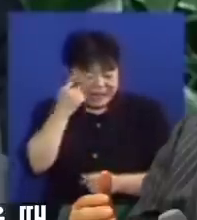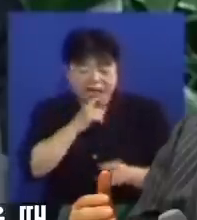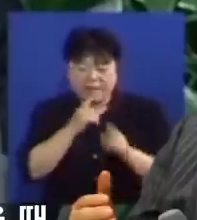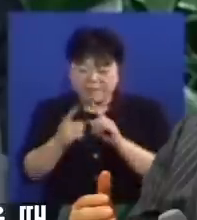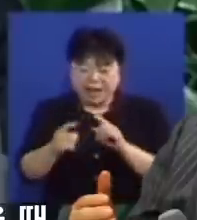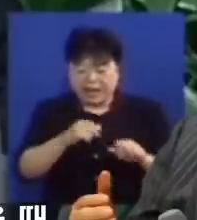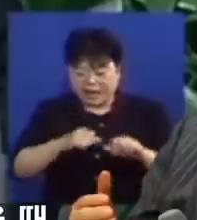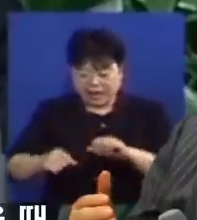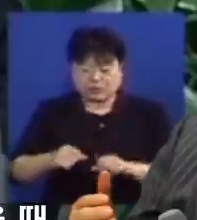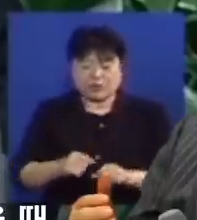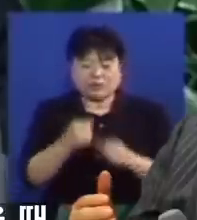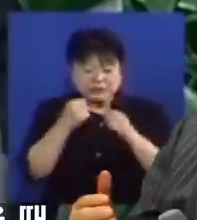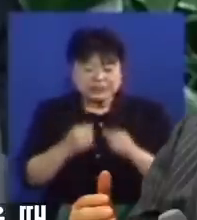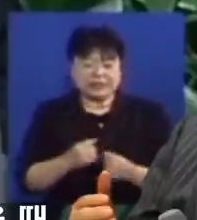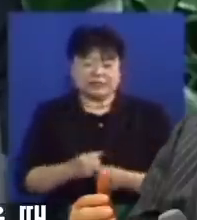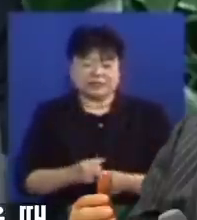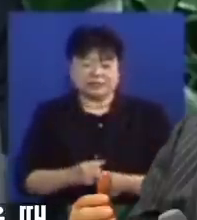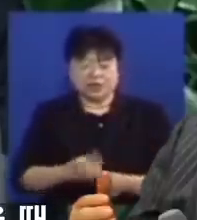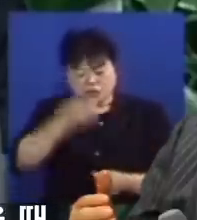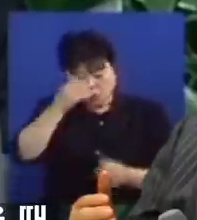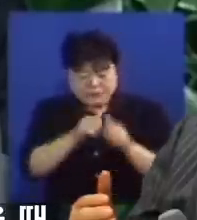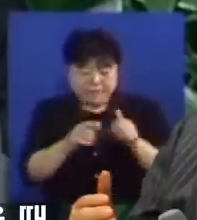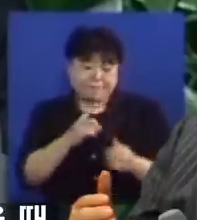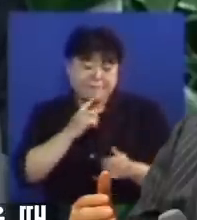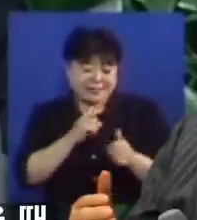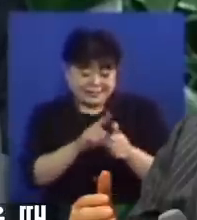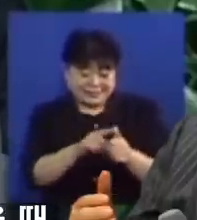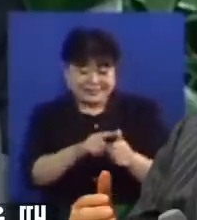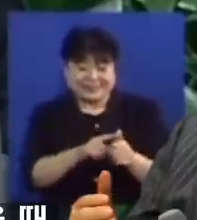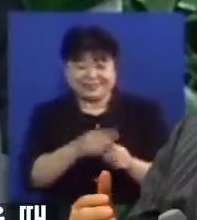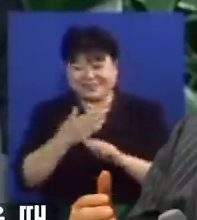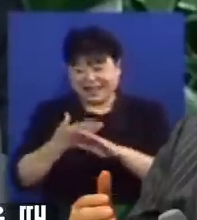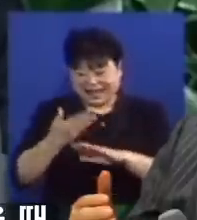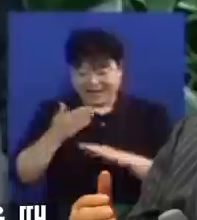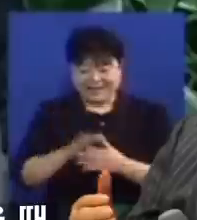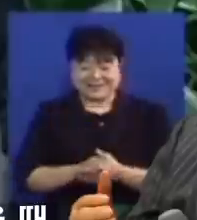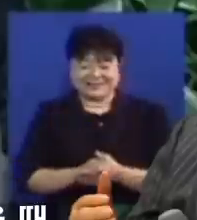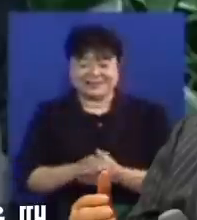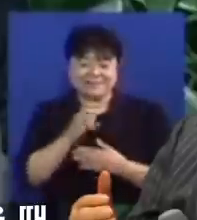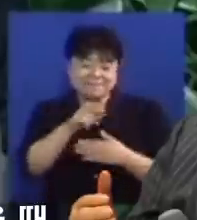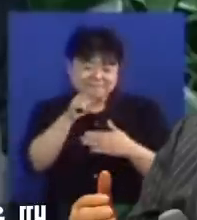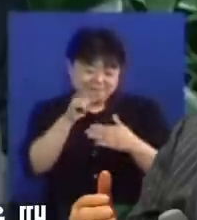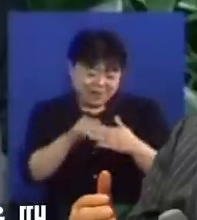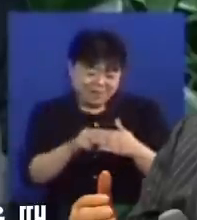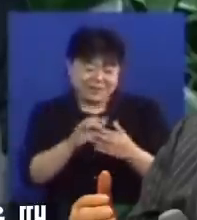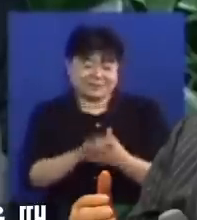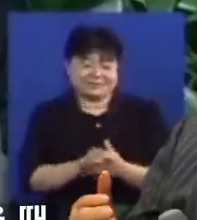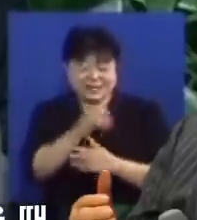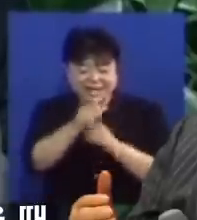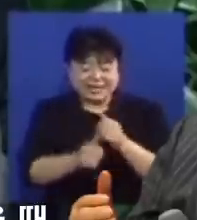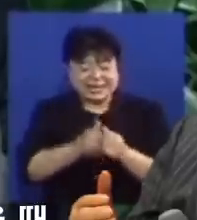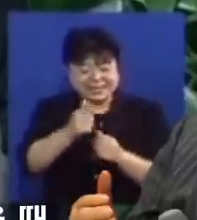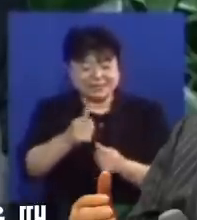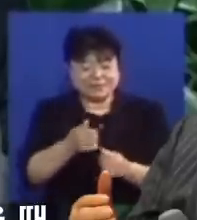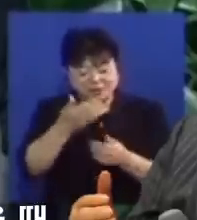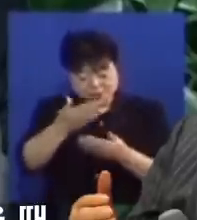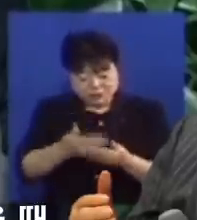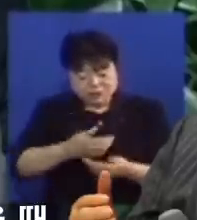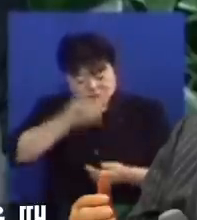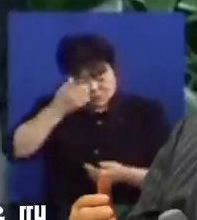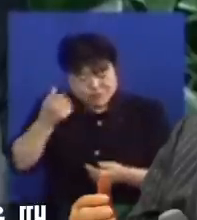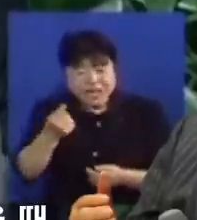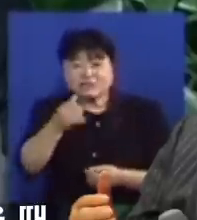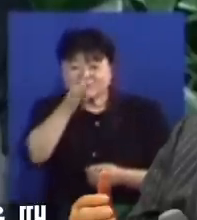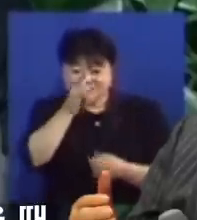말하고 행동하며 살았는데 요셉만이 유독이 달랐습니다. 그 마음 가운데 하나님이 주신 꿈을